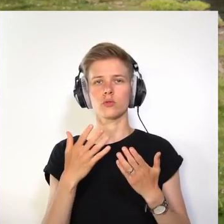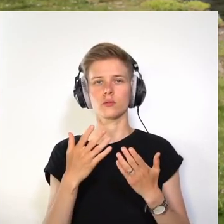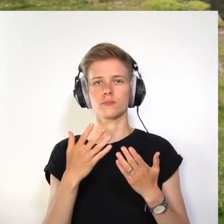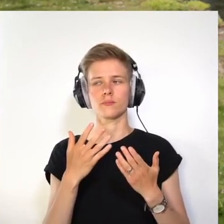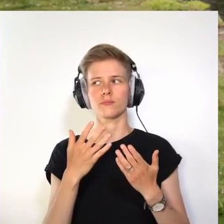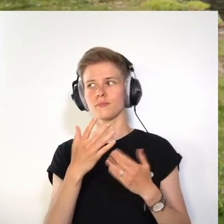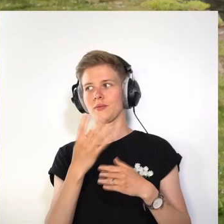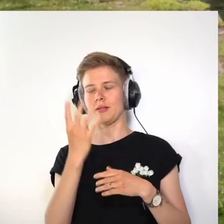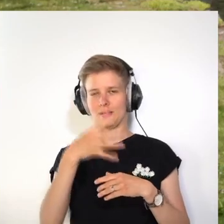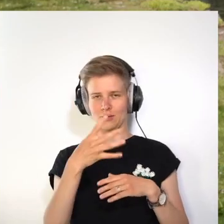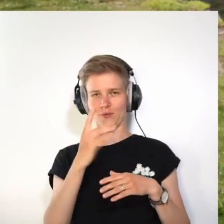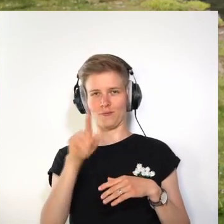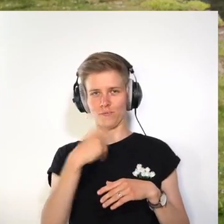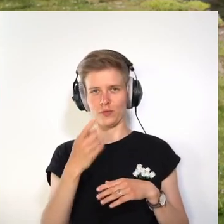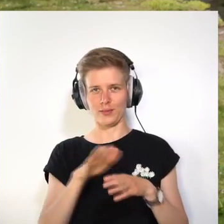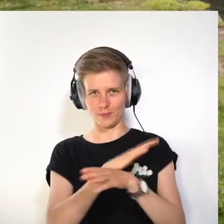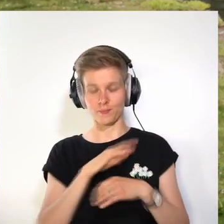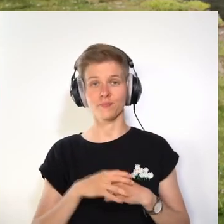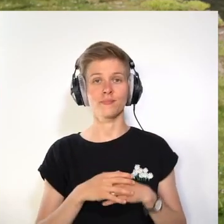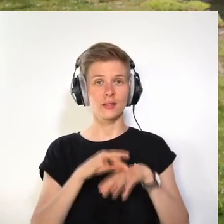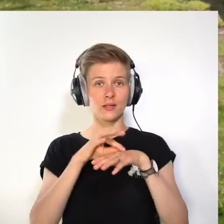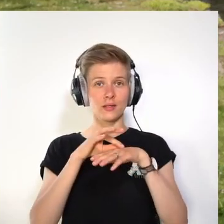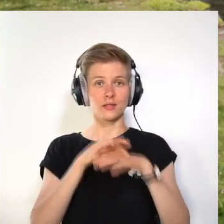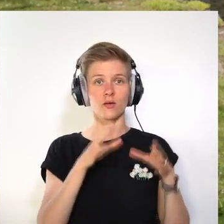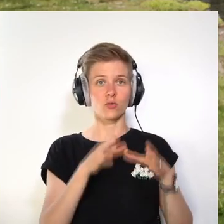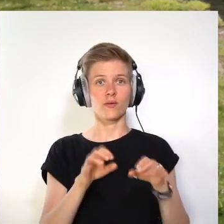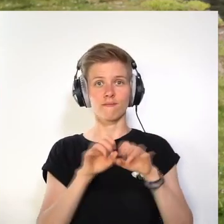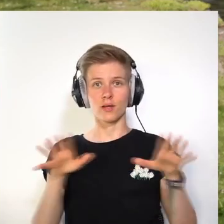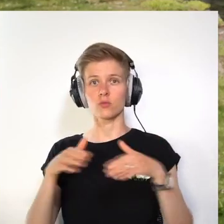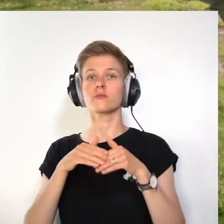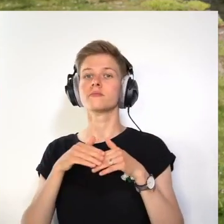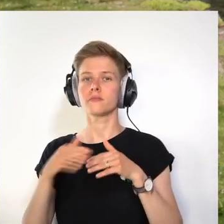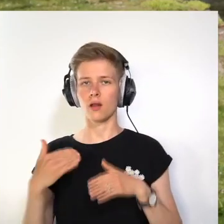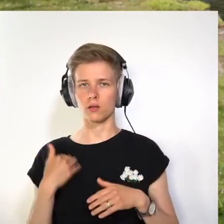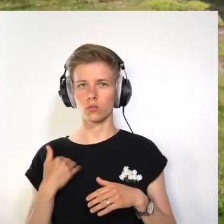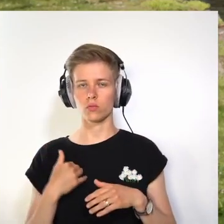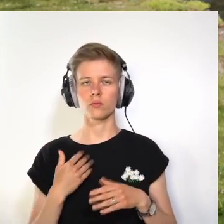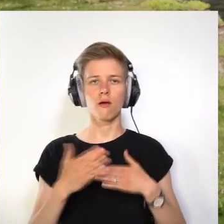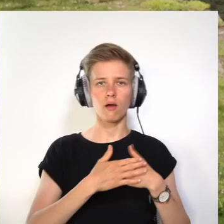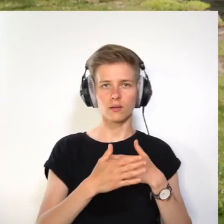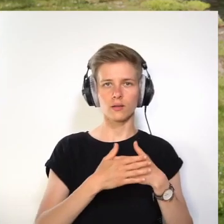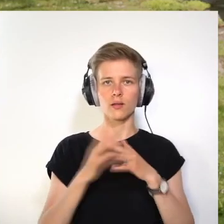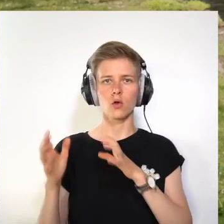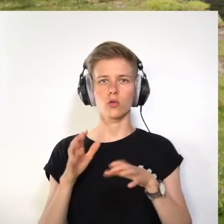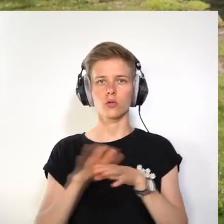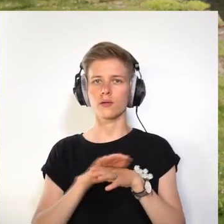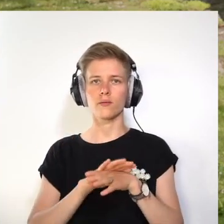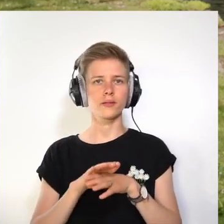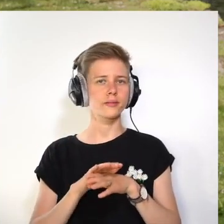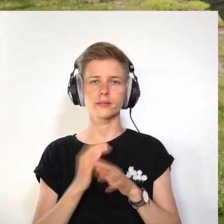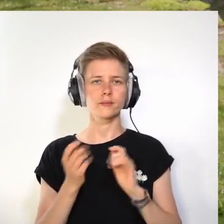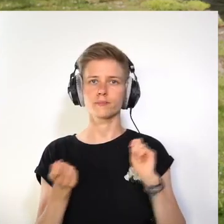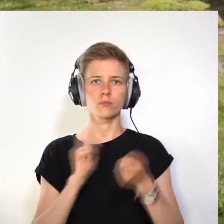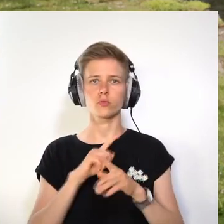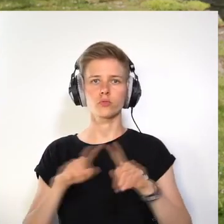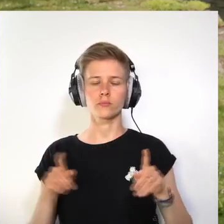Sairaudeksi määrittelyn vaikutukset tuntuvat edelleen, eivätkä asenteet, käsitykset ja hoitokäytännöt muutu hetkessä, eivät